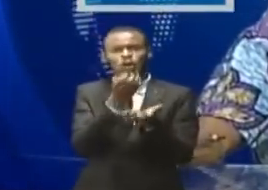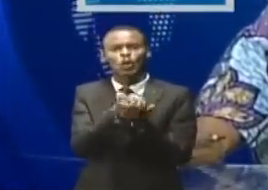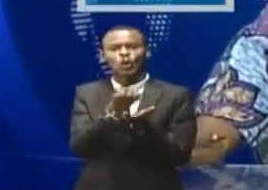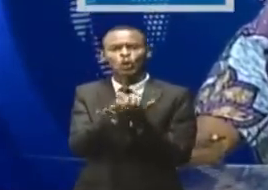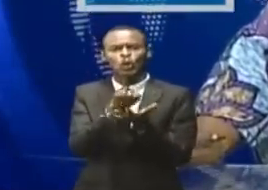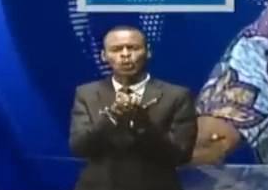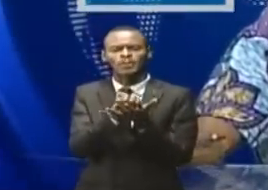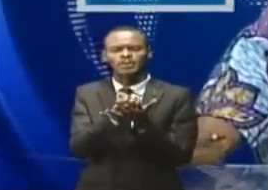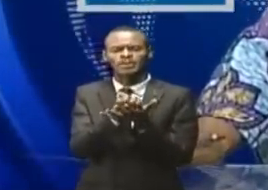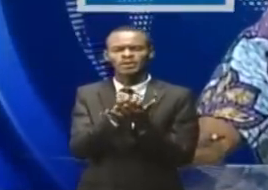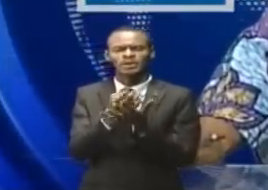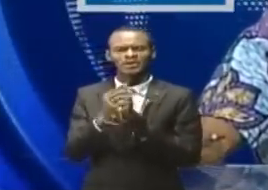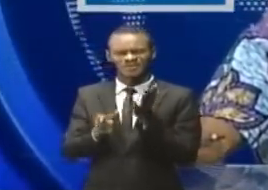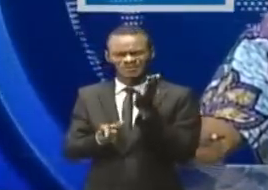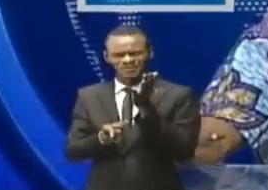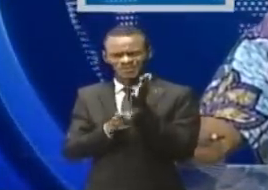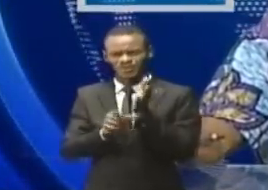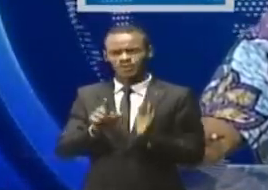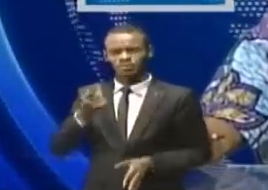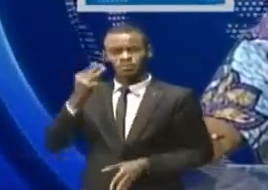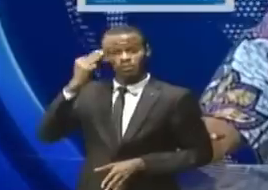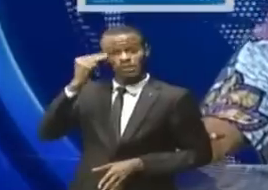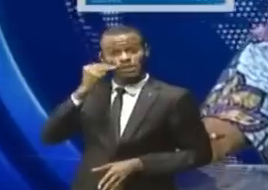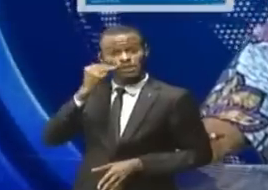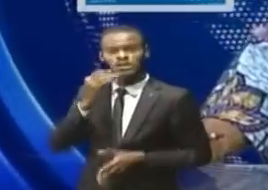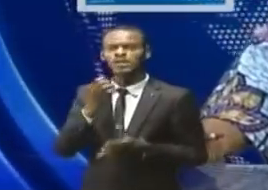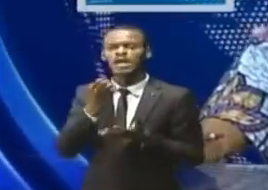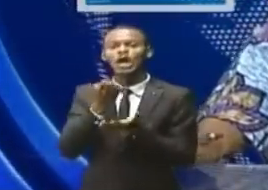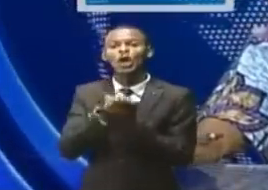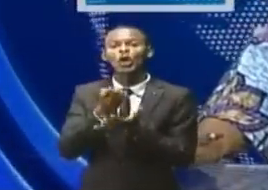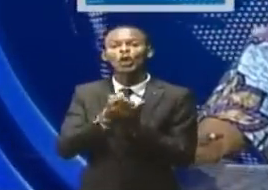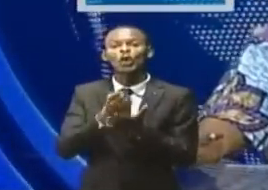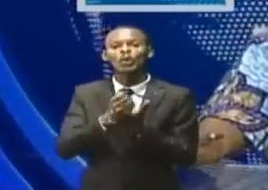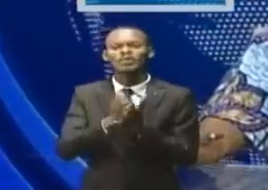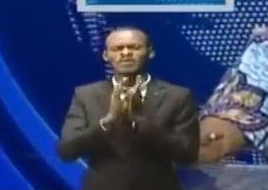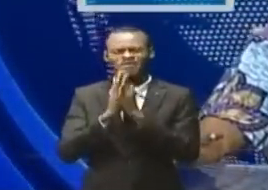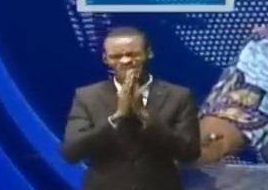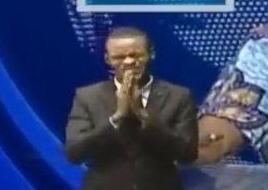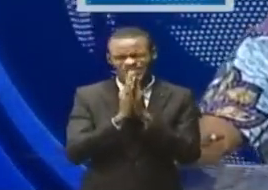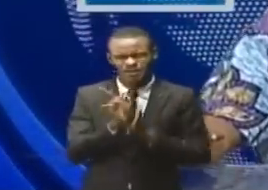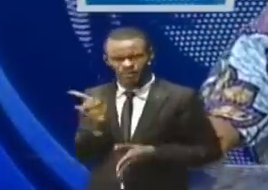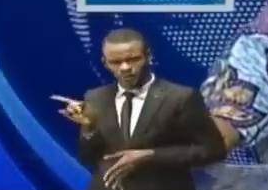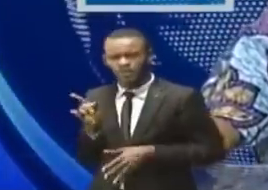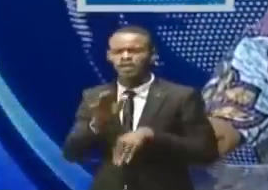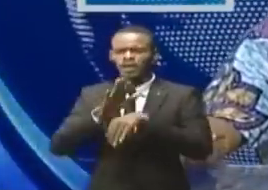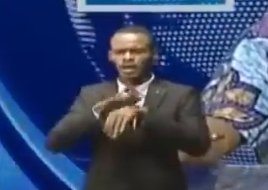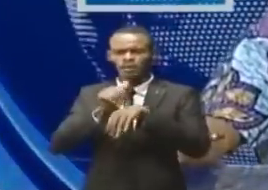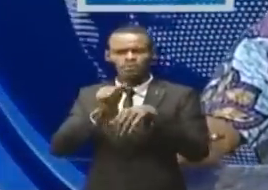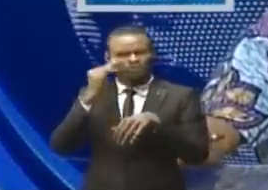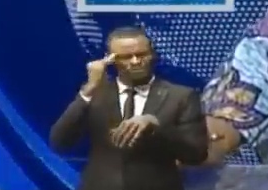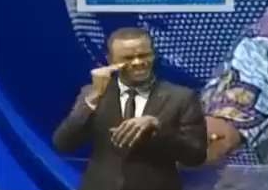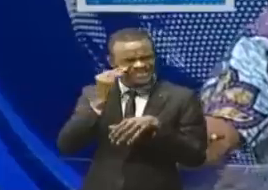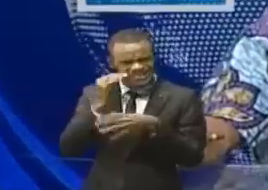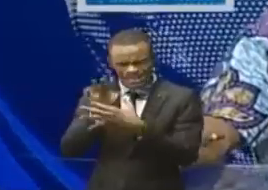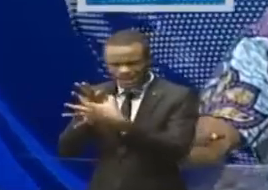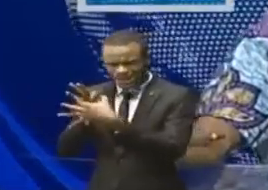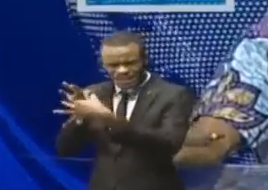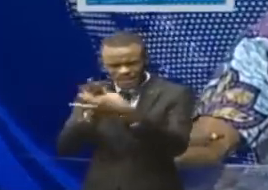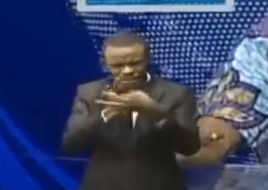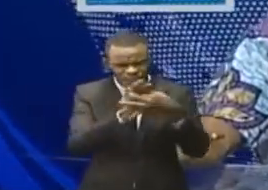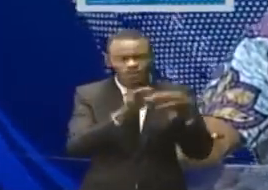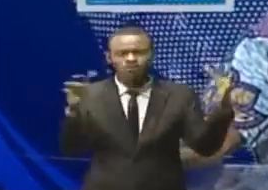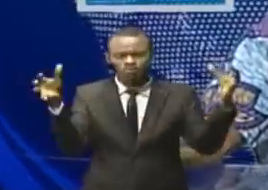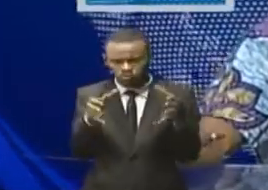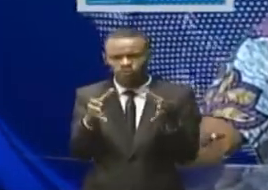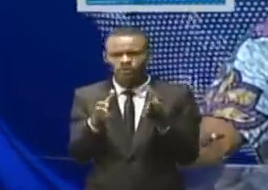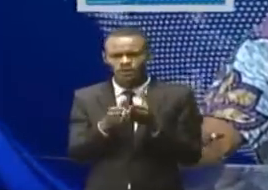tenu une première réunion de prise de contact à l'attention des experts des ministères concernés pour évaluer ensemble les